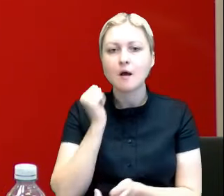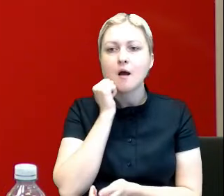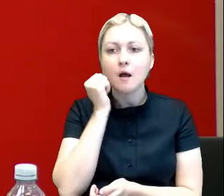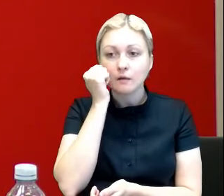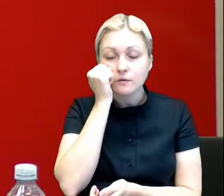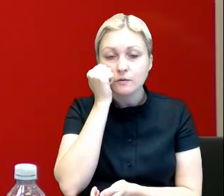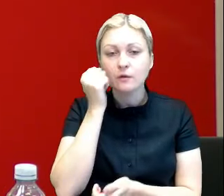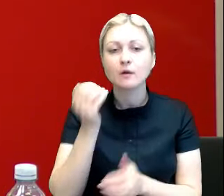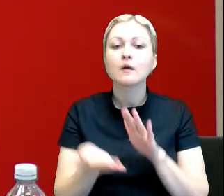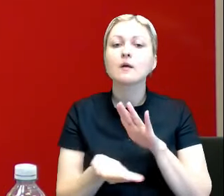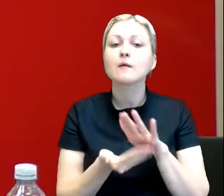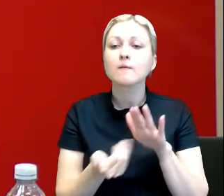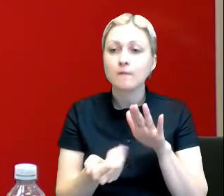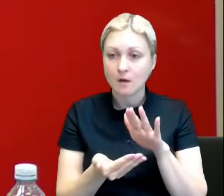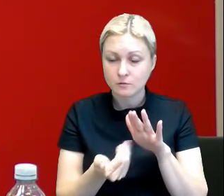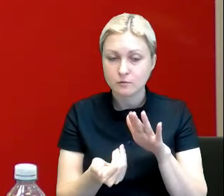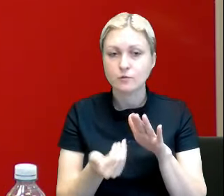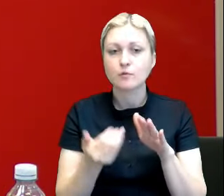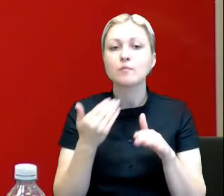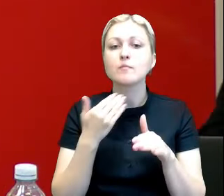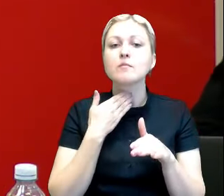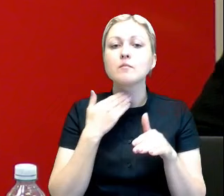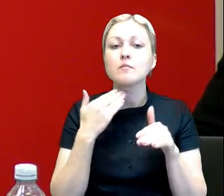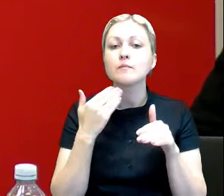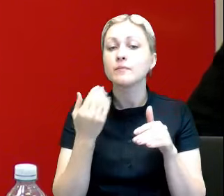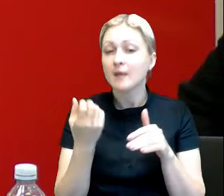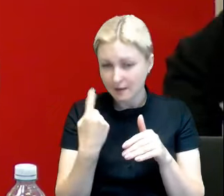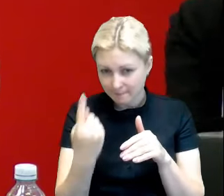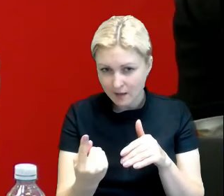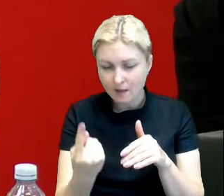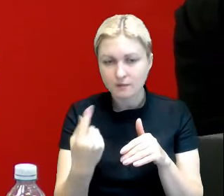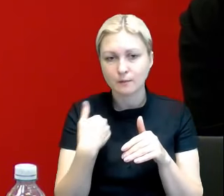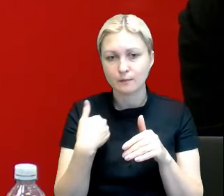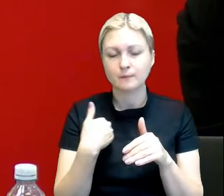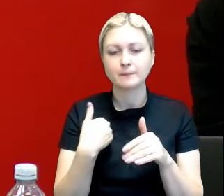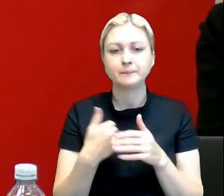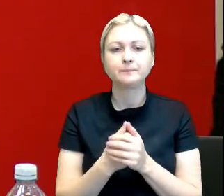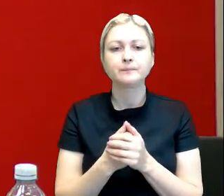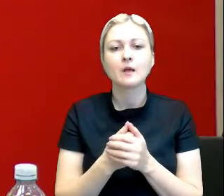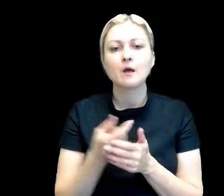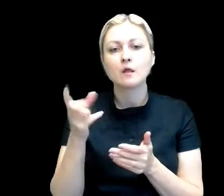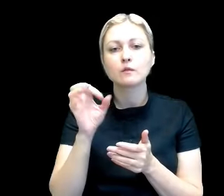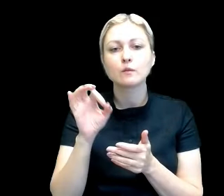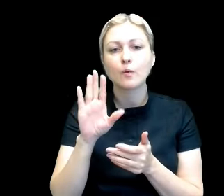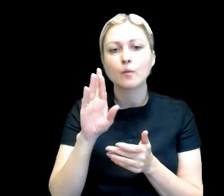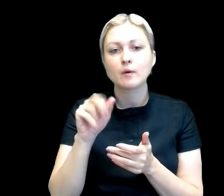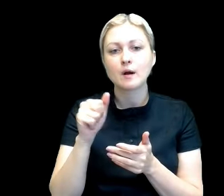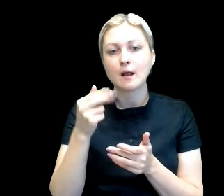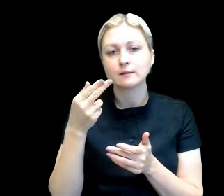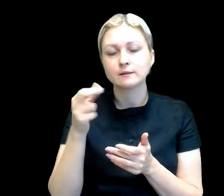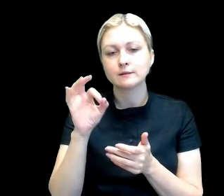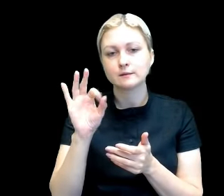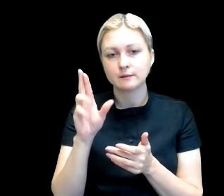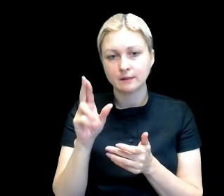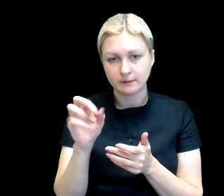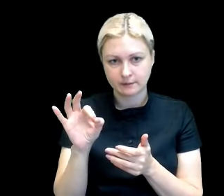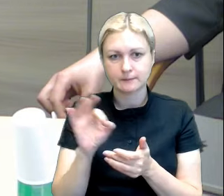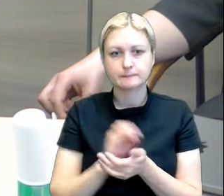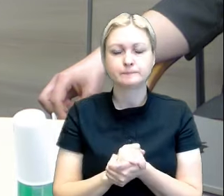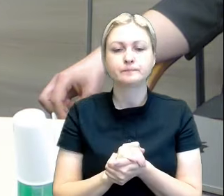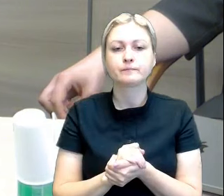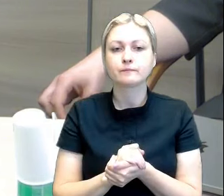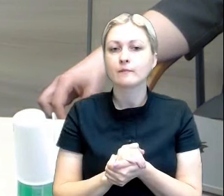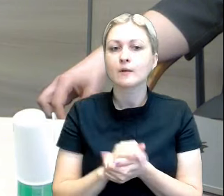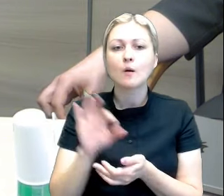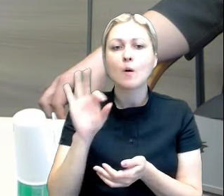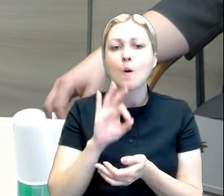kolegos a bals dar vienas yra noras taip prašau andrius dobranskis dėkui mere ne apie intrigas